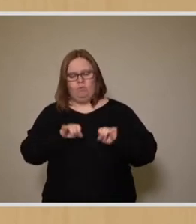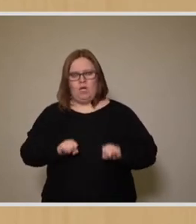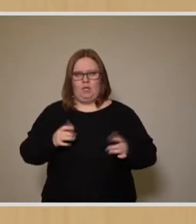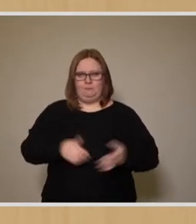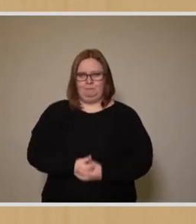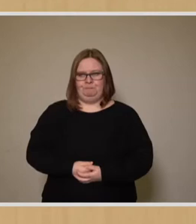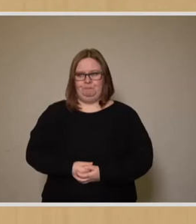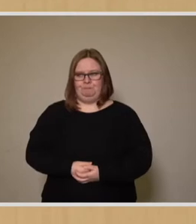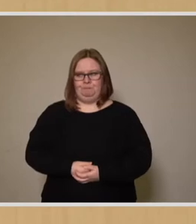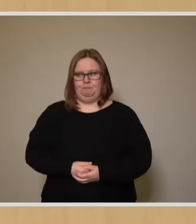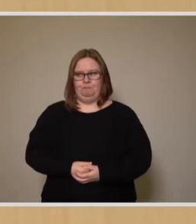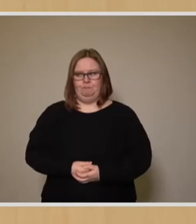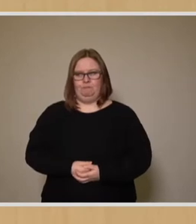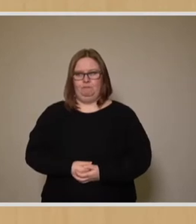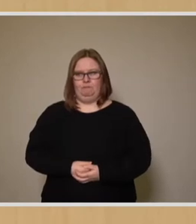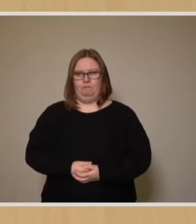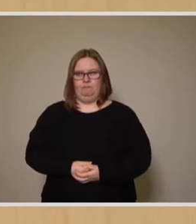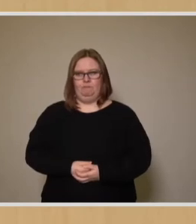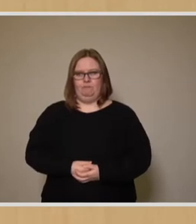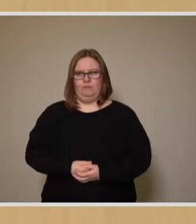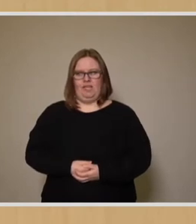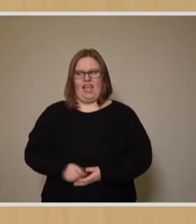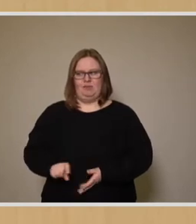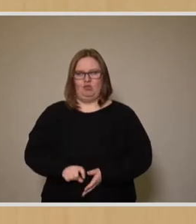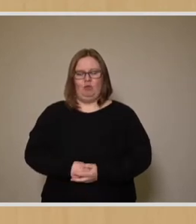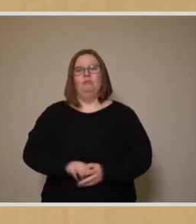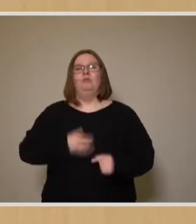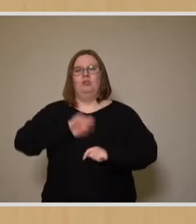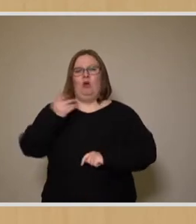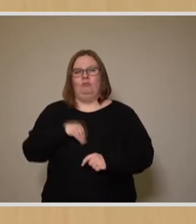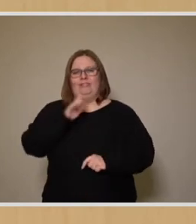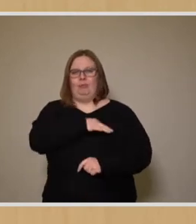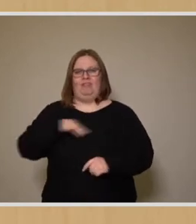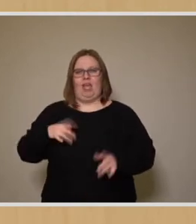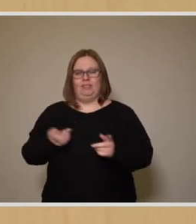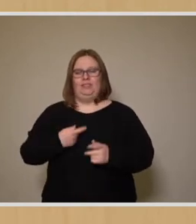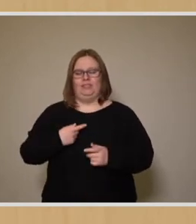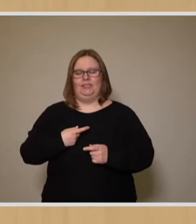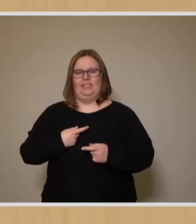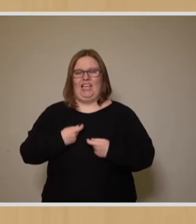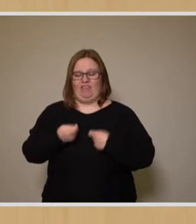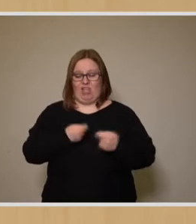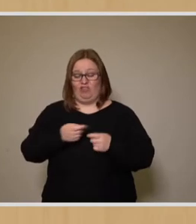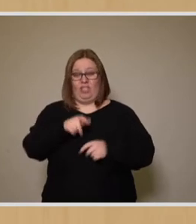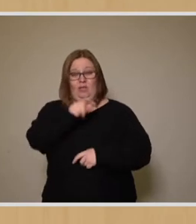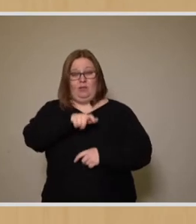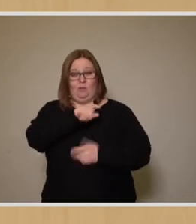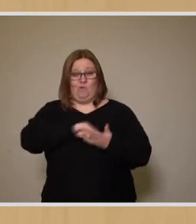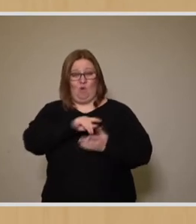wird. Wir wollen nicht, dass es an einen privaten Investor verkauft wird, der daraus ein Bürogebäude machen